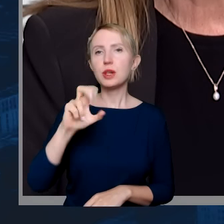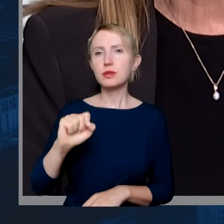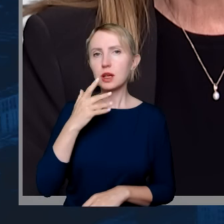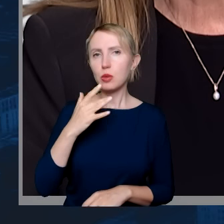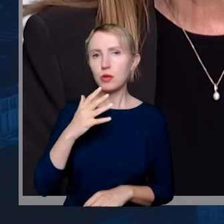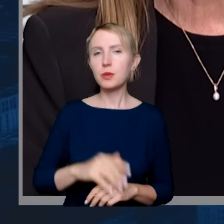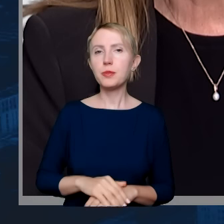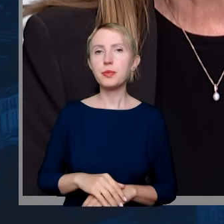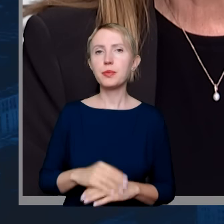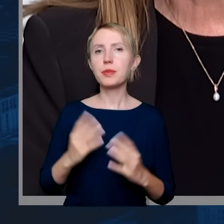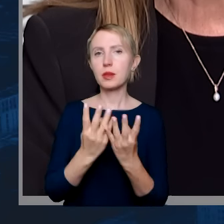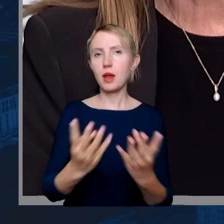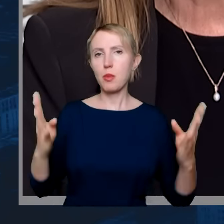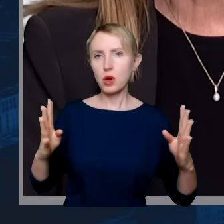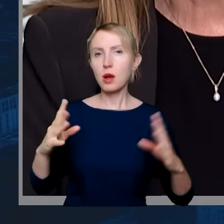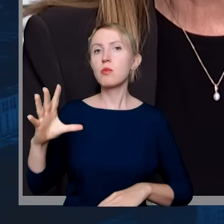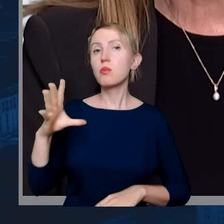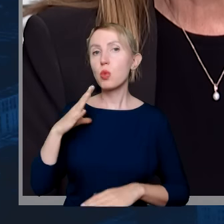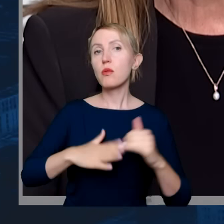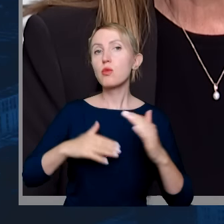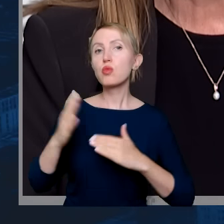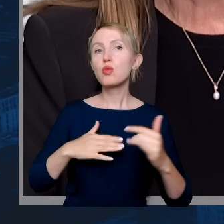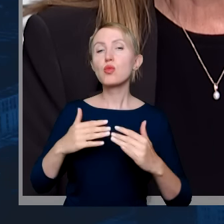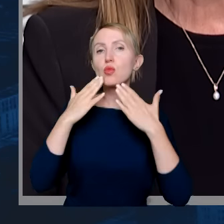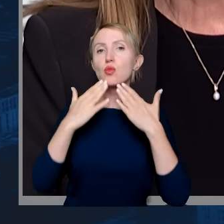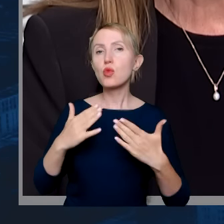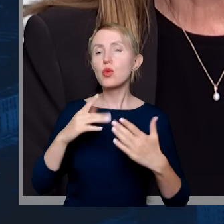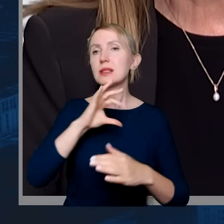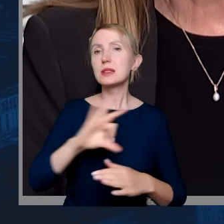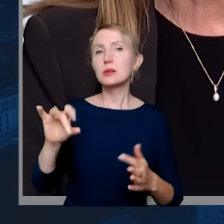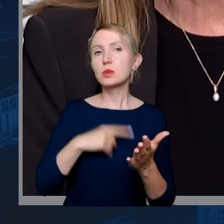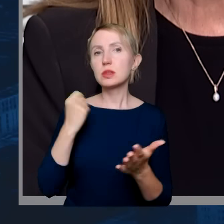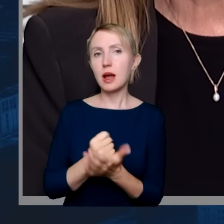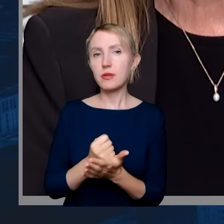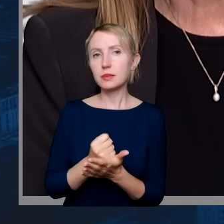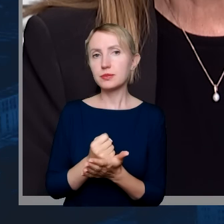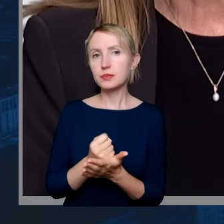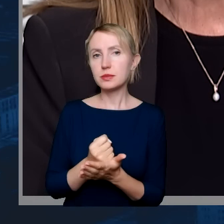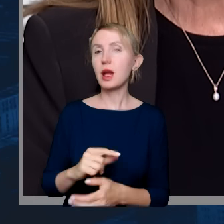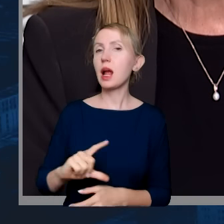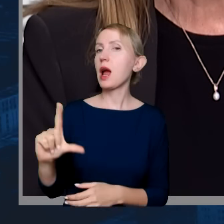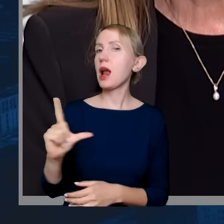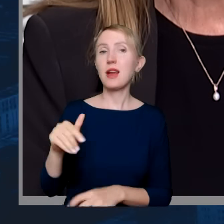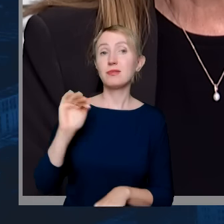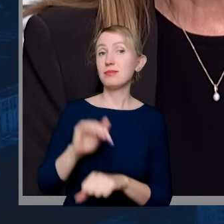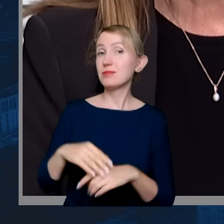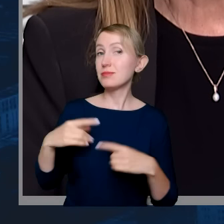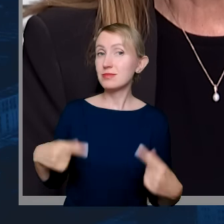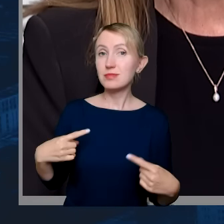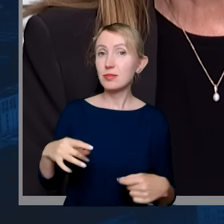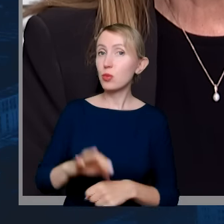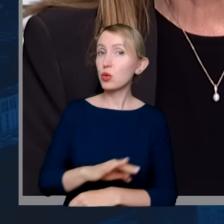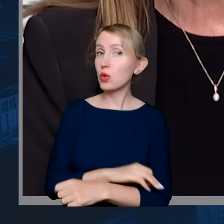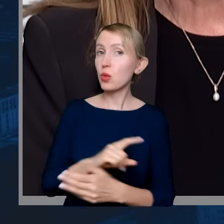zapora została wybudowana na mocy specustawy. Lewica nie poparła projektu tej